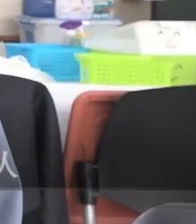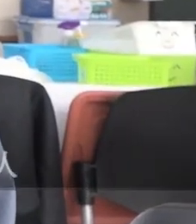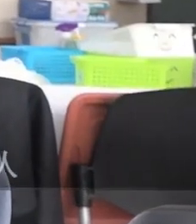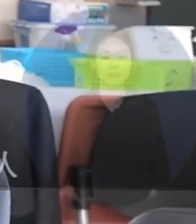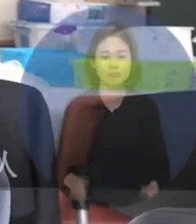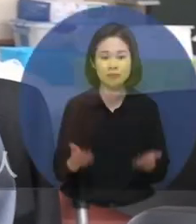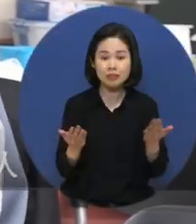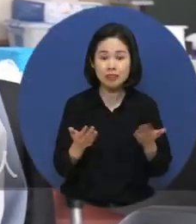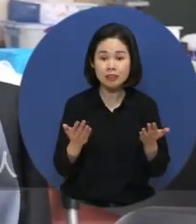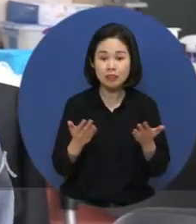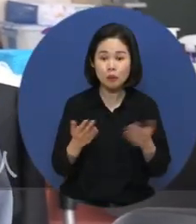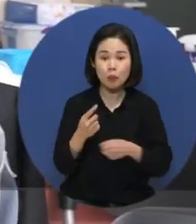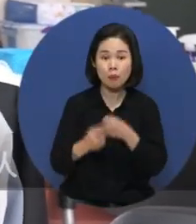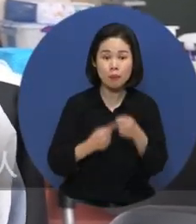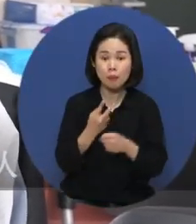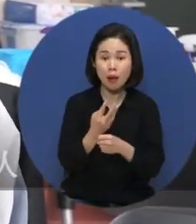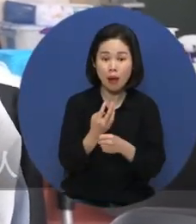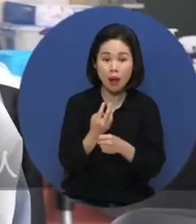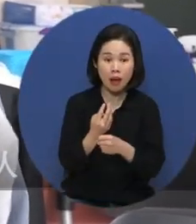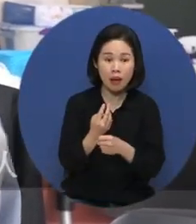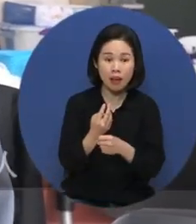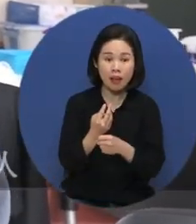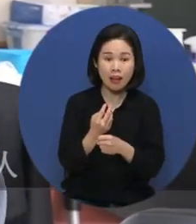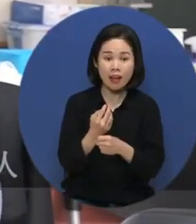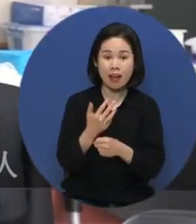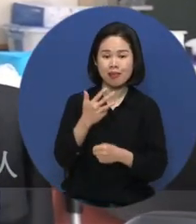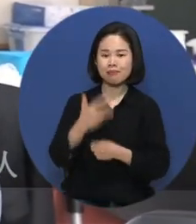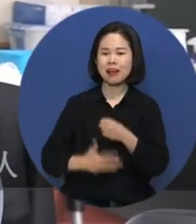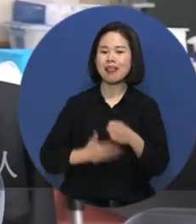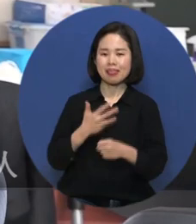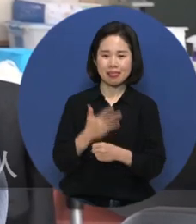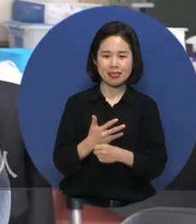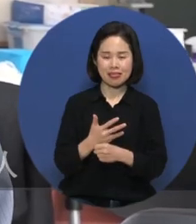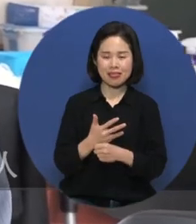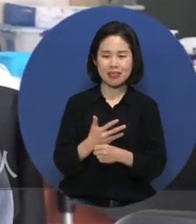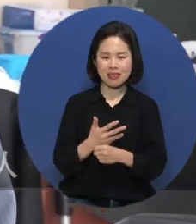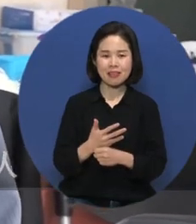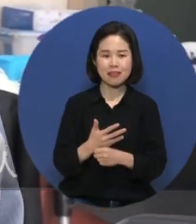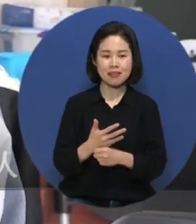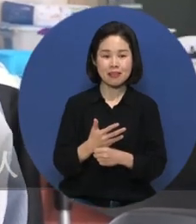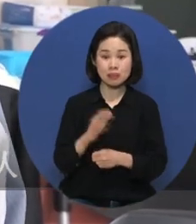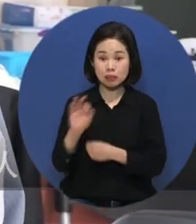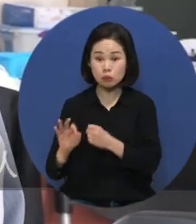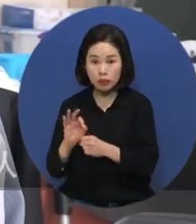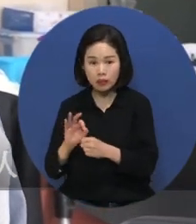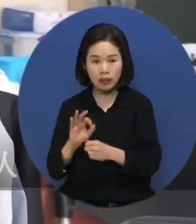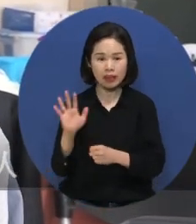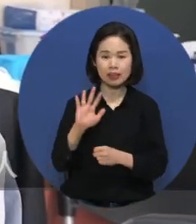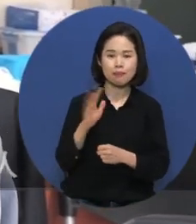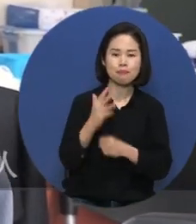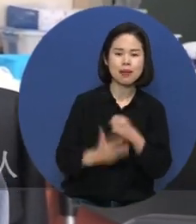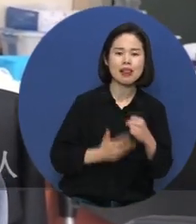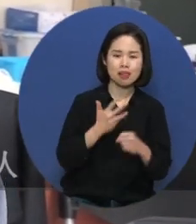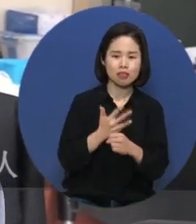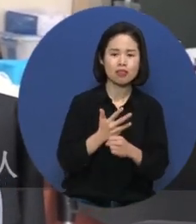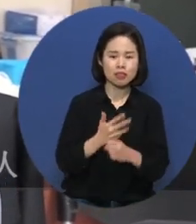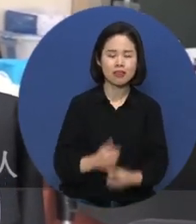여기서 일하신 지는 얼마 돼요? 8년 정도 됐어요. 10년 정도? 8년. 8년?